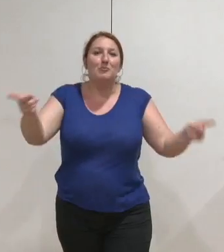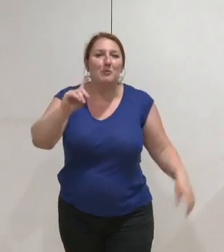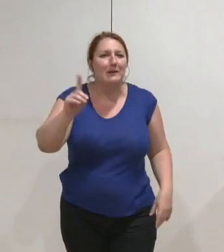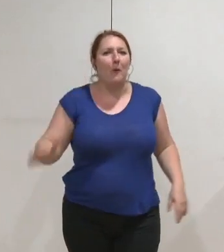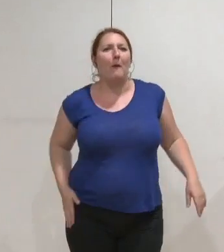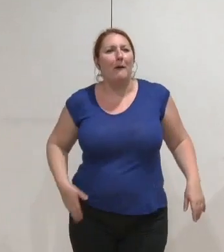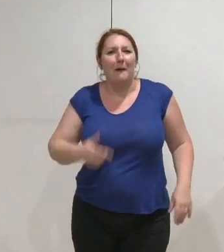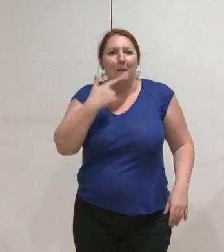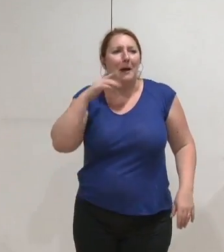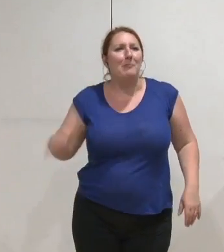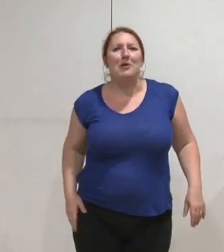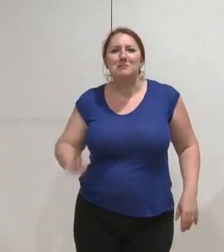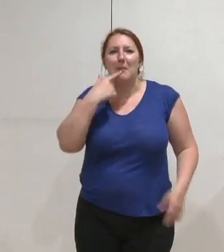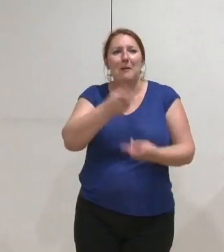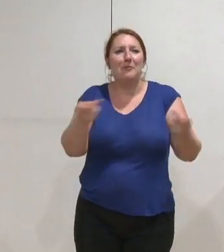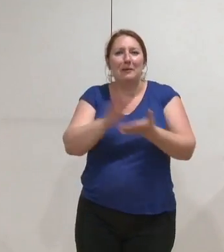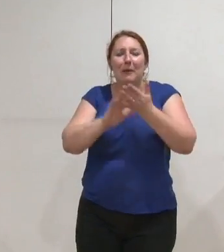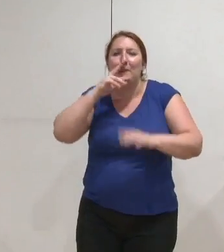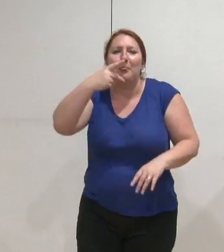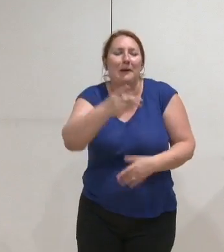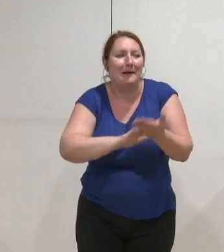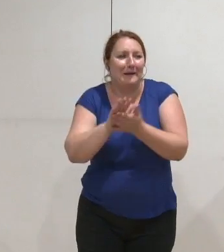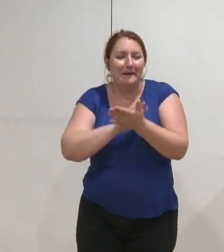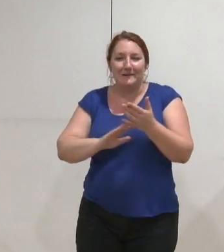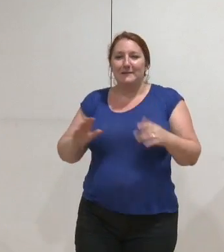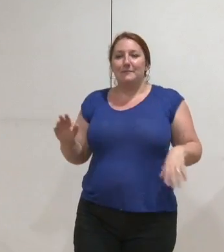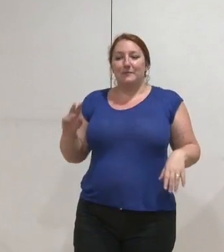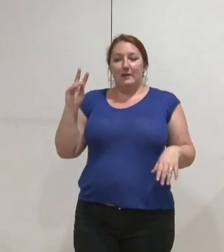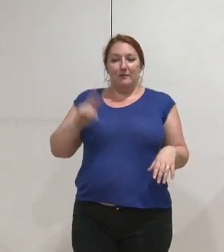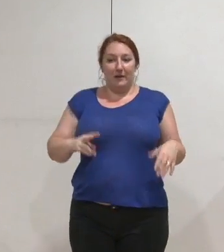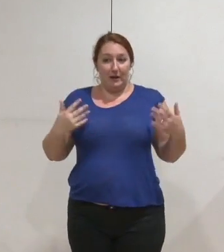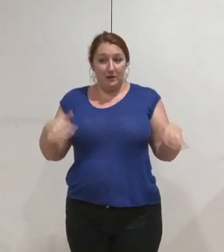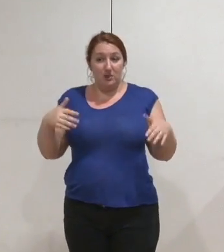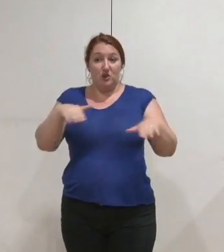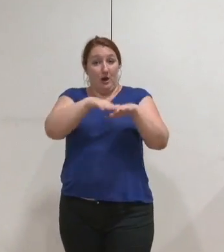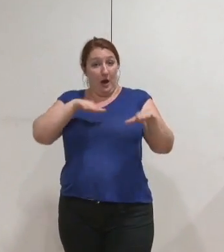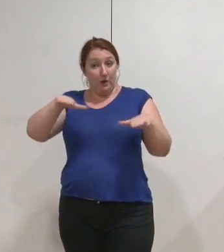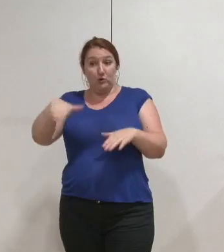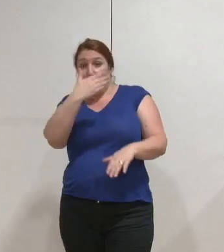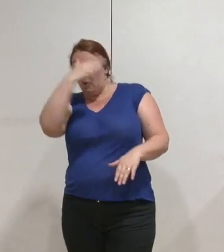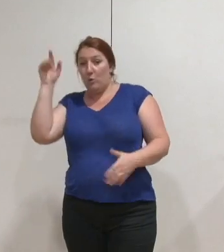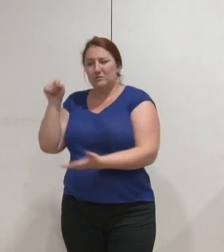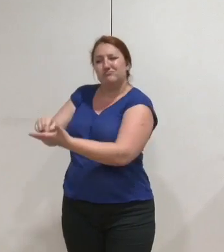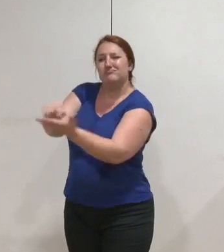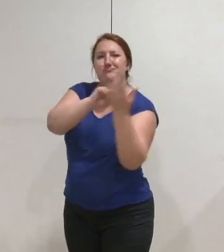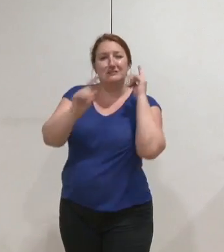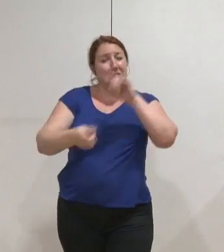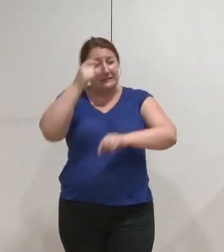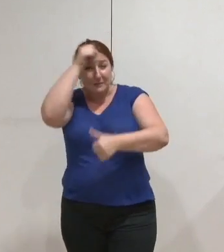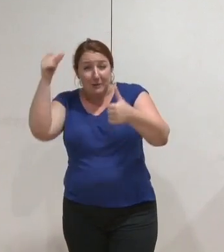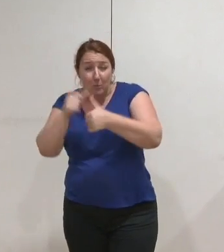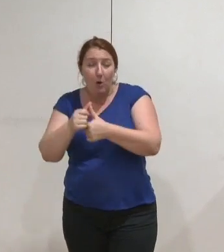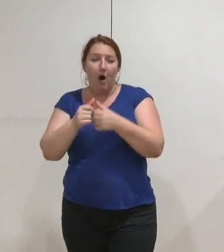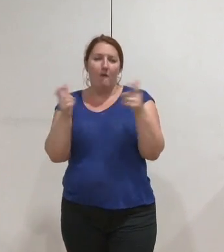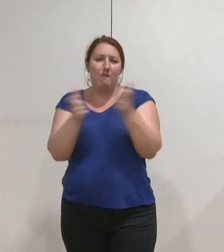voulais dire bien sûr vous avez juste à côté il y a d'autres lieux de mémoire qu'il sont intéressant de visiter je pense au fort de